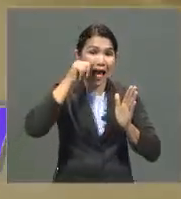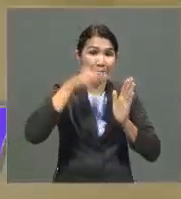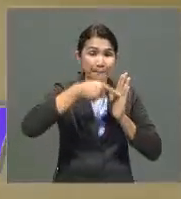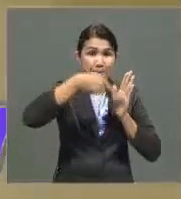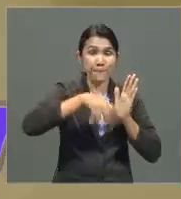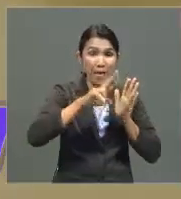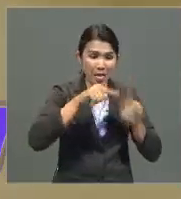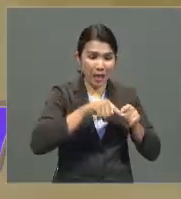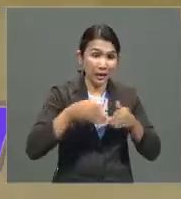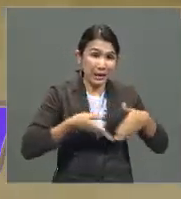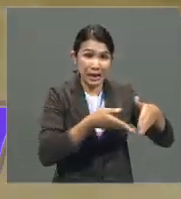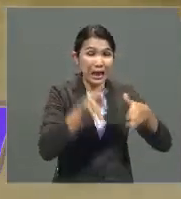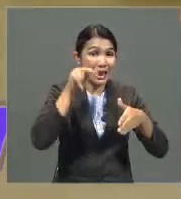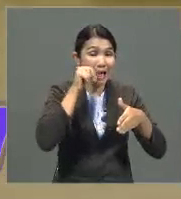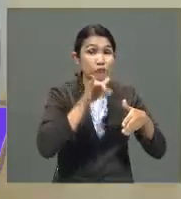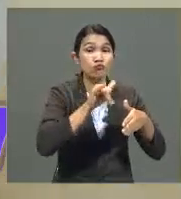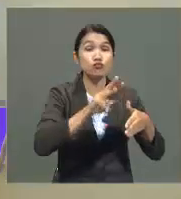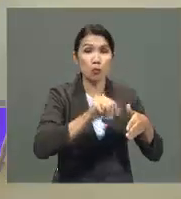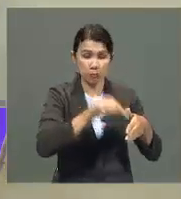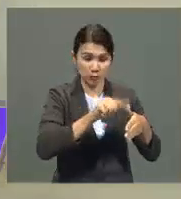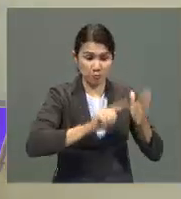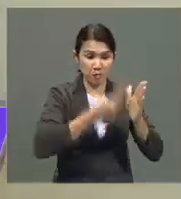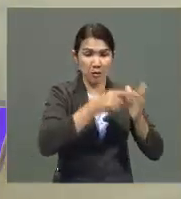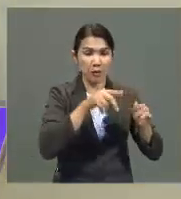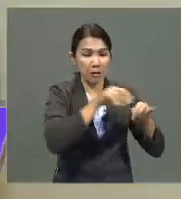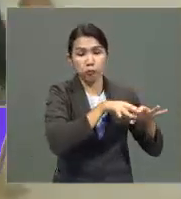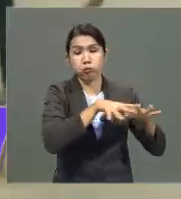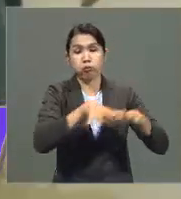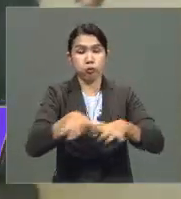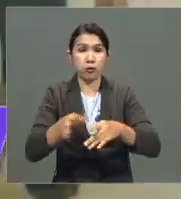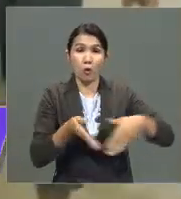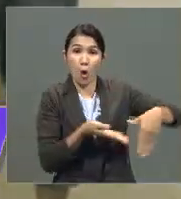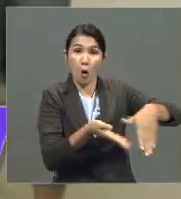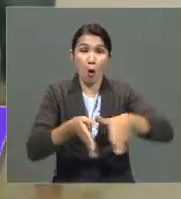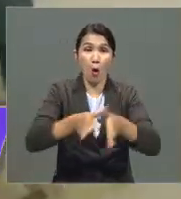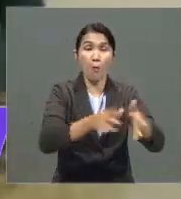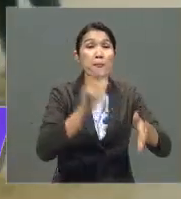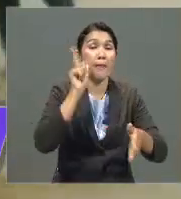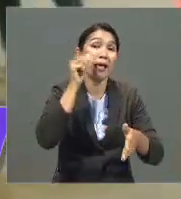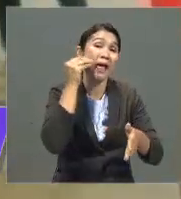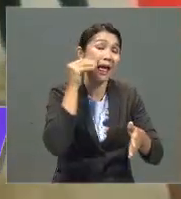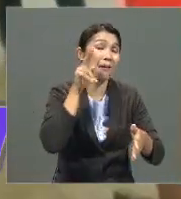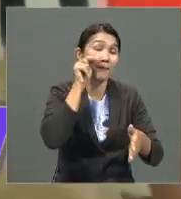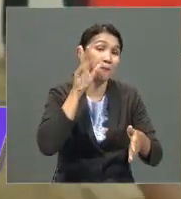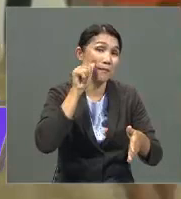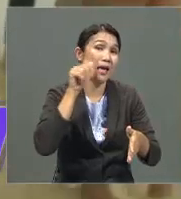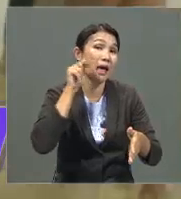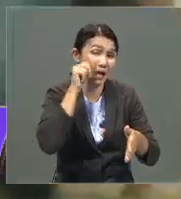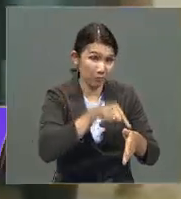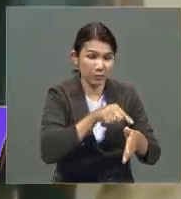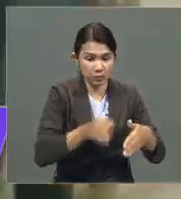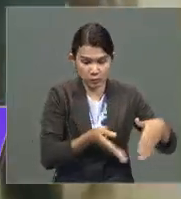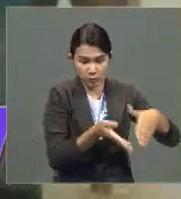แพร่นะครับคือลำน้ำยมที่ส่งผลกระทบในส่วนของบ้านปากแควก็ที่ถึงส่วนจุดนั้นครับที่ประตูระบาย